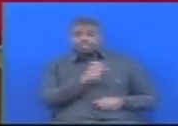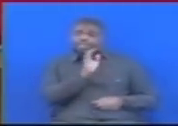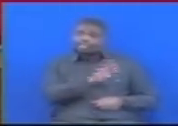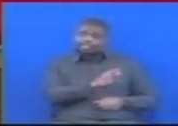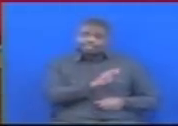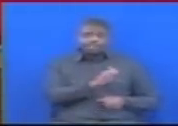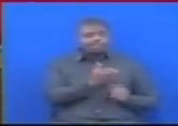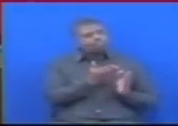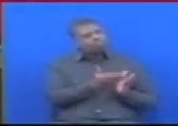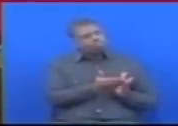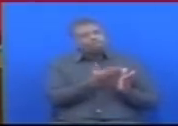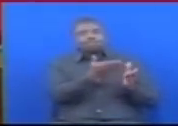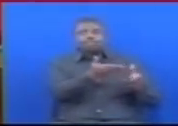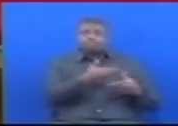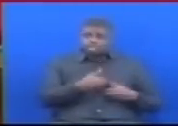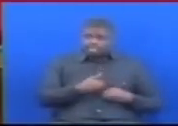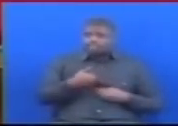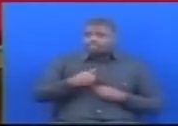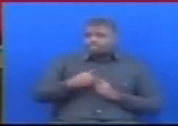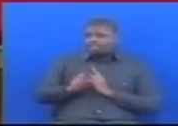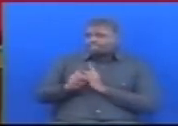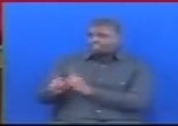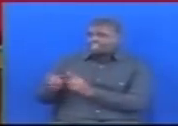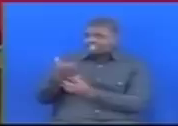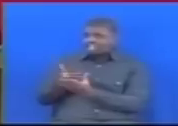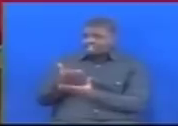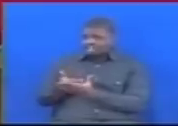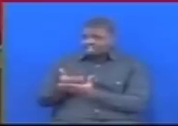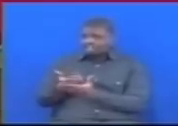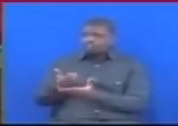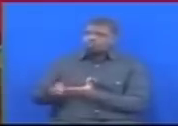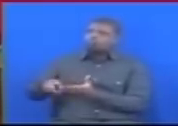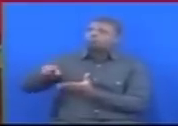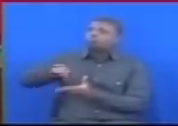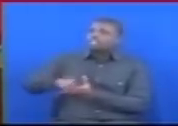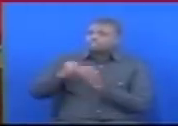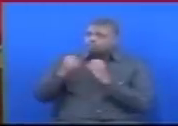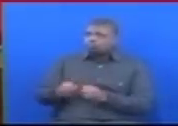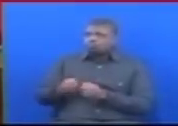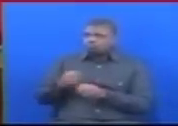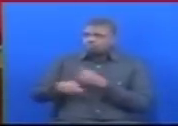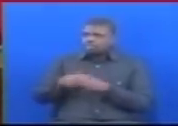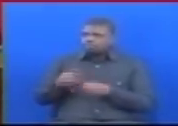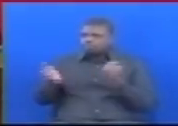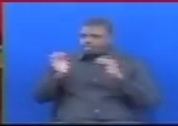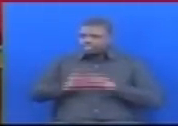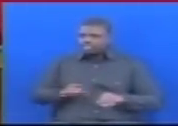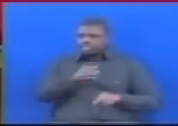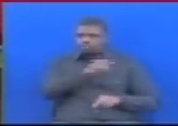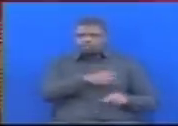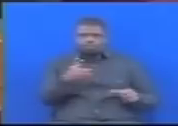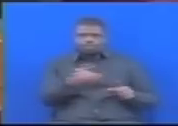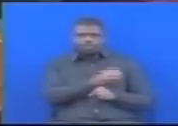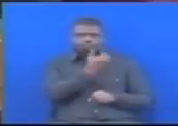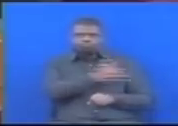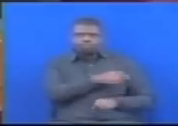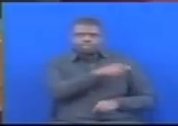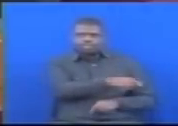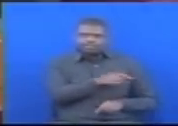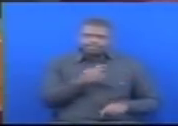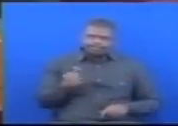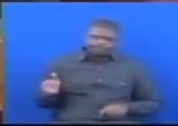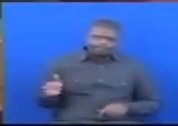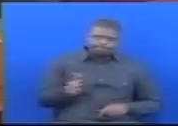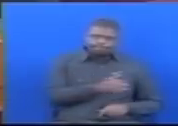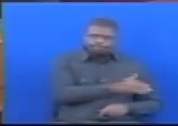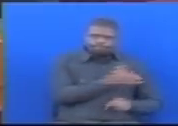tu Mheshimiwa Mbunge, nimelipokea na nilifuatilie kwa haraka na tuweze kutoongeza nguvu zetu ili mradi ule uweze kukamilika na wananchi waweze kupata huduma hii muhimu. Asante. Bado tuko